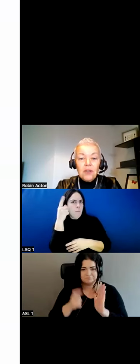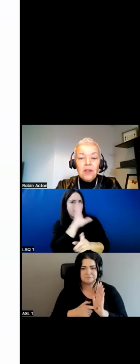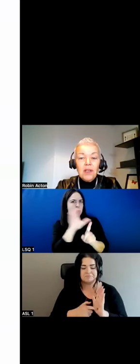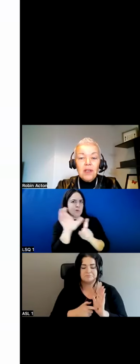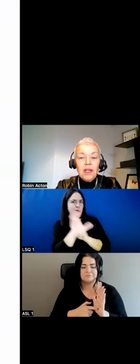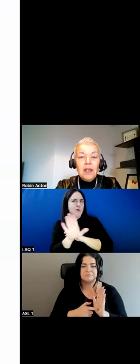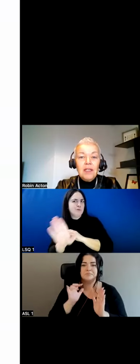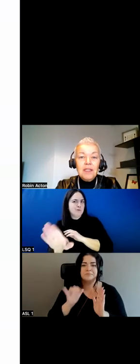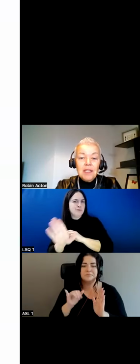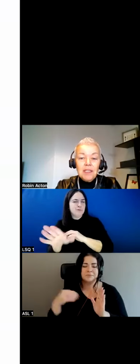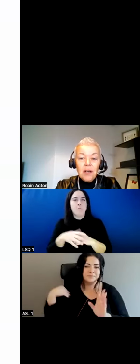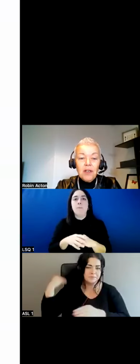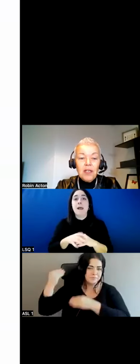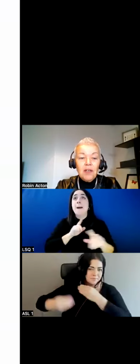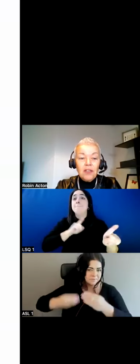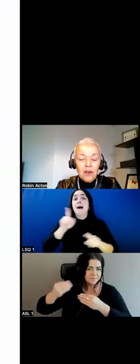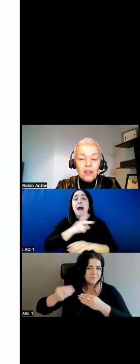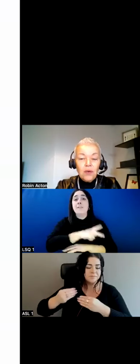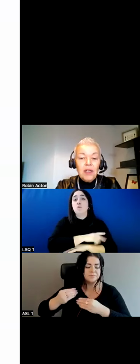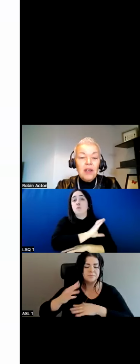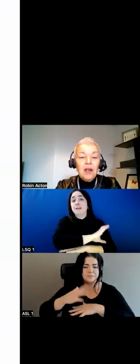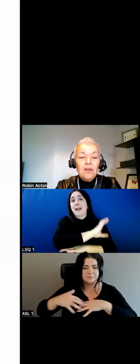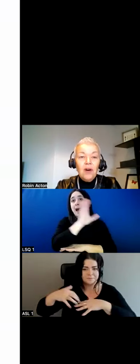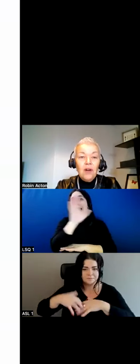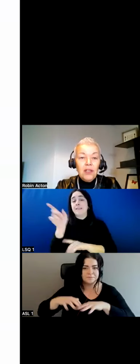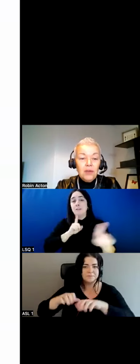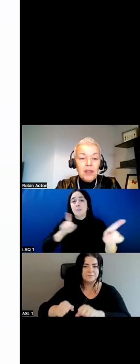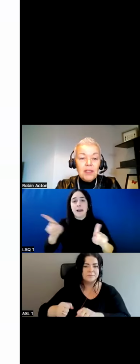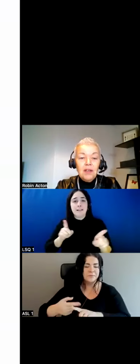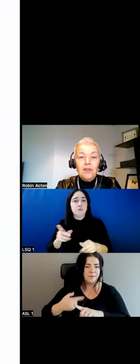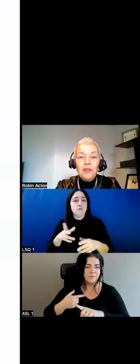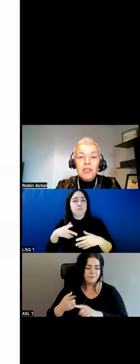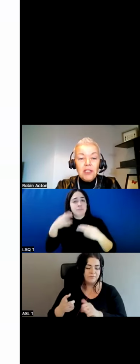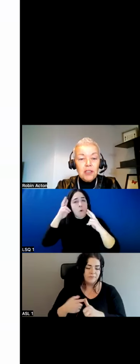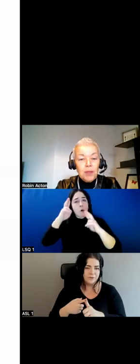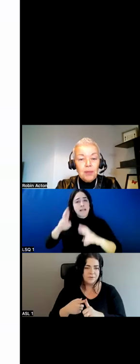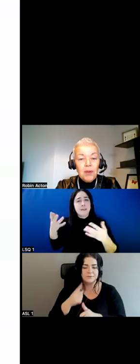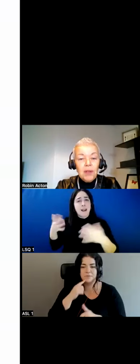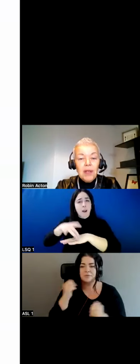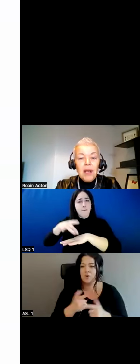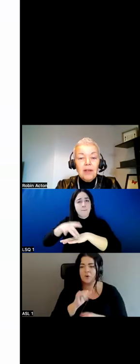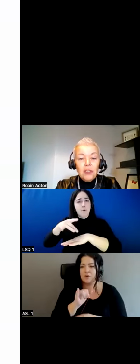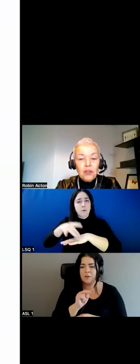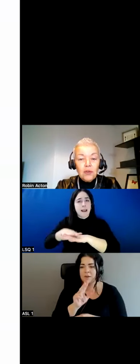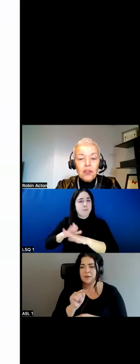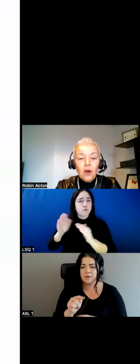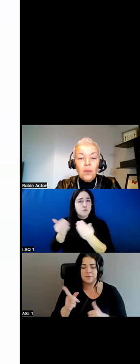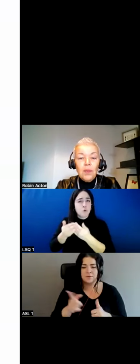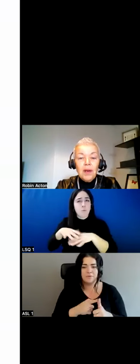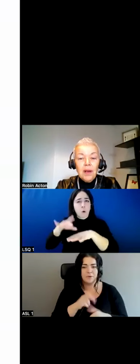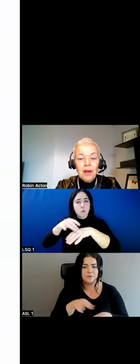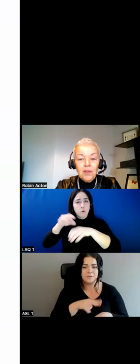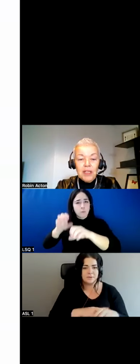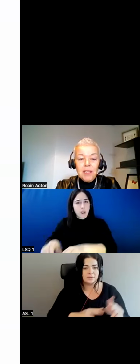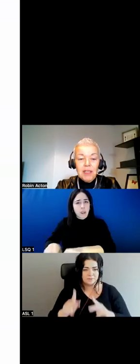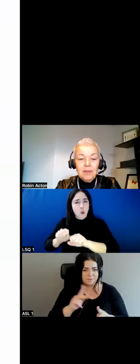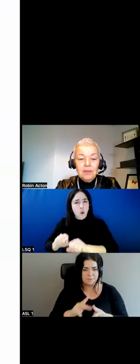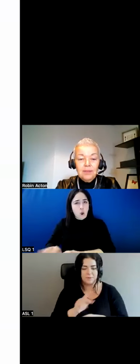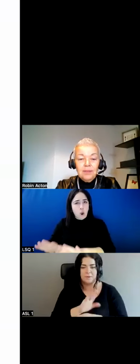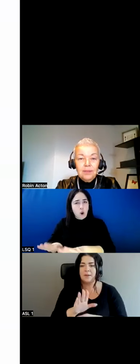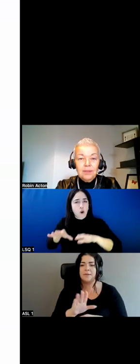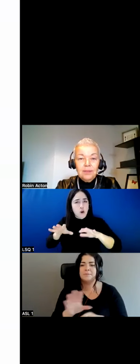l'autre, nous reconnaissons les territoires ancestraux et non cédés de tous les Inuits et des Premières Nations, ainsi que